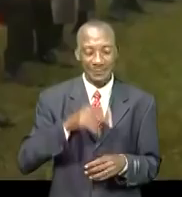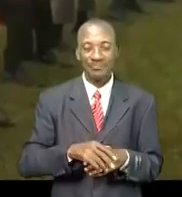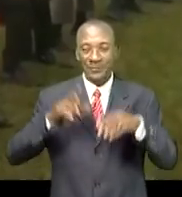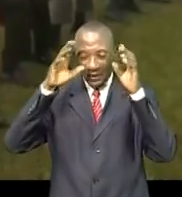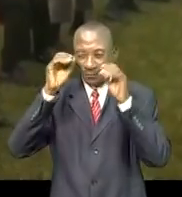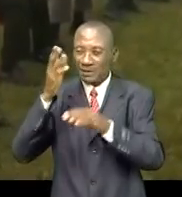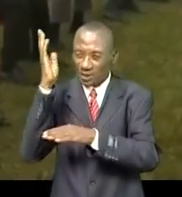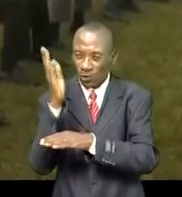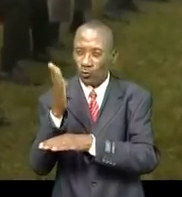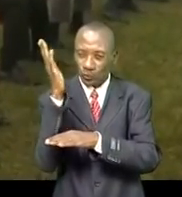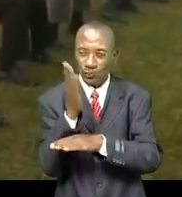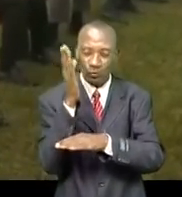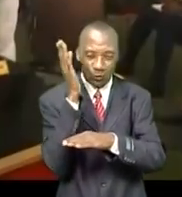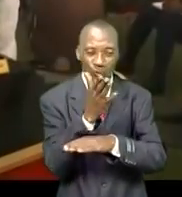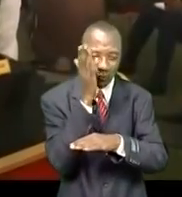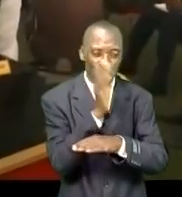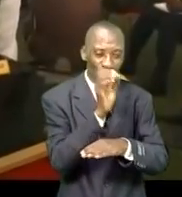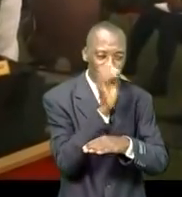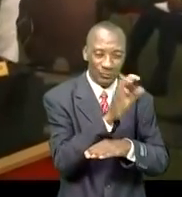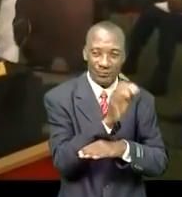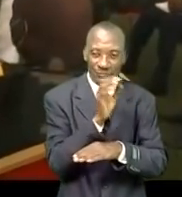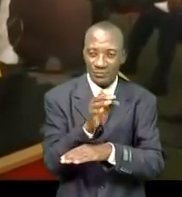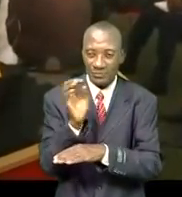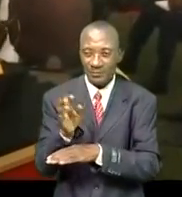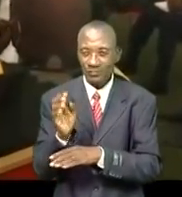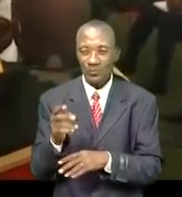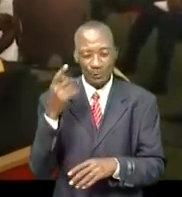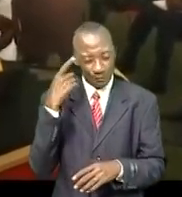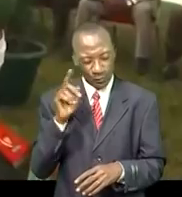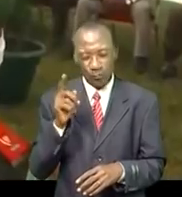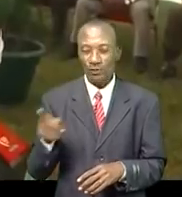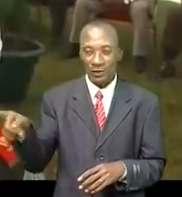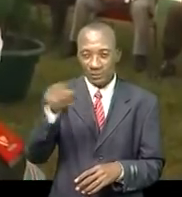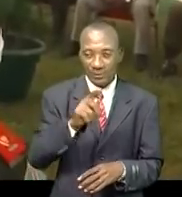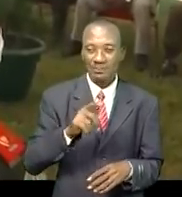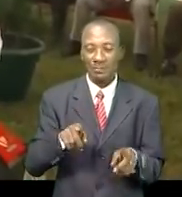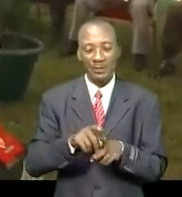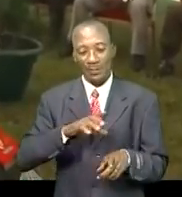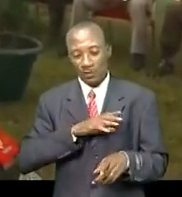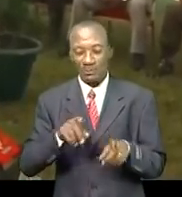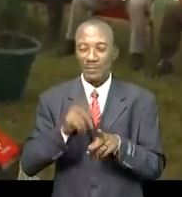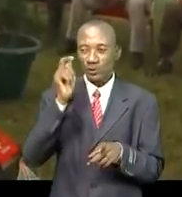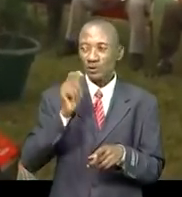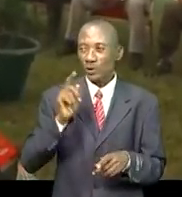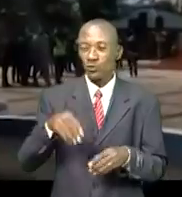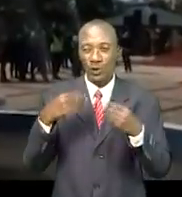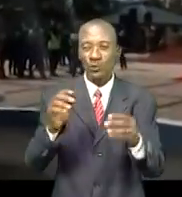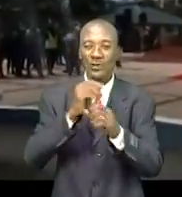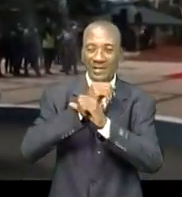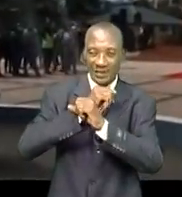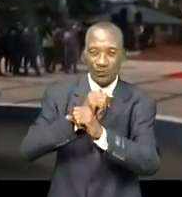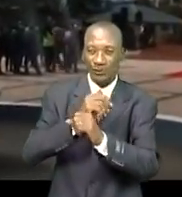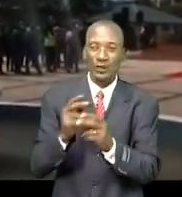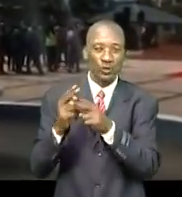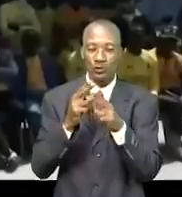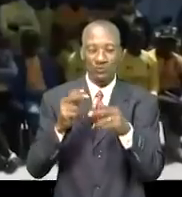données aux services de défense et de sécurité afin de maintenir l'ordre et garantir la sécurité à la population louchoise et katangaise. Au cours